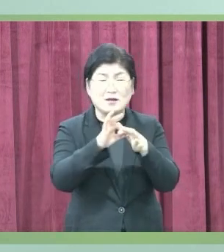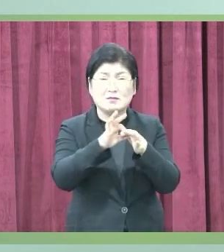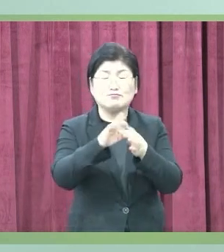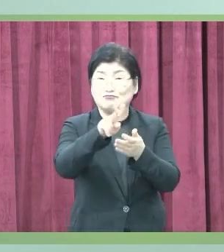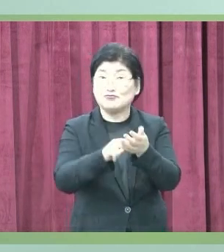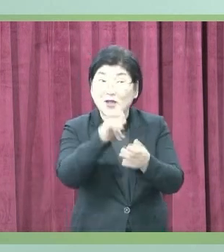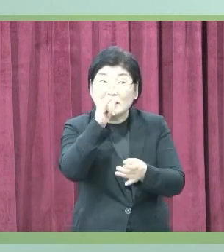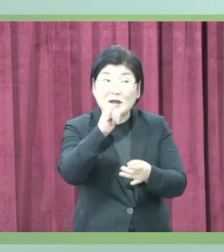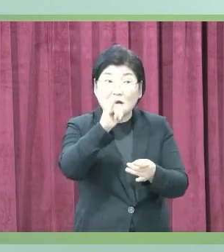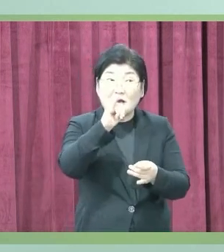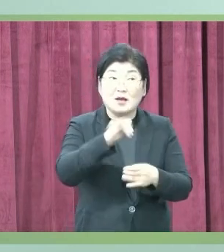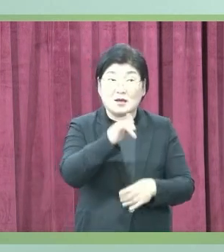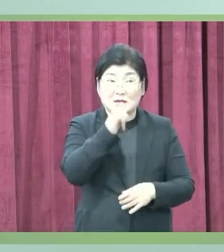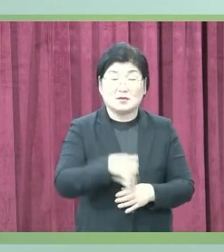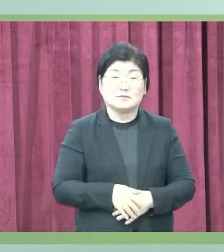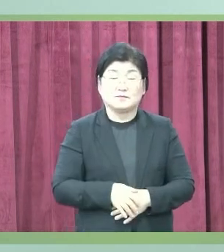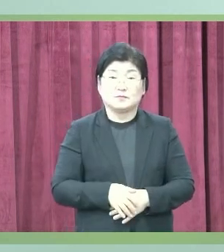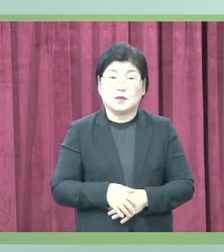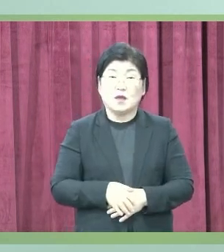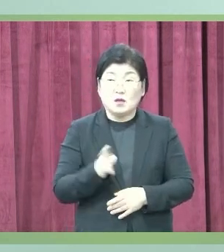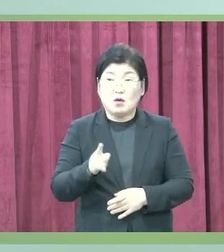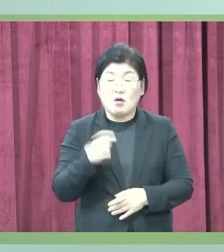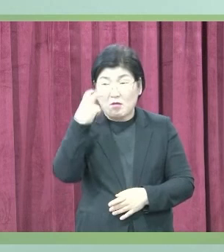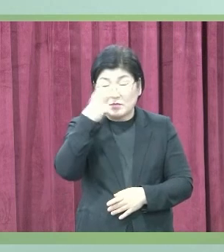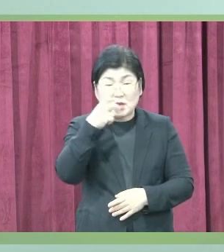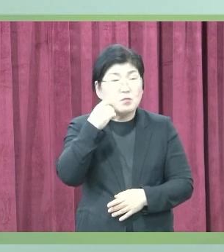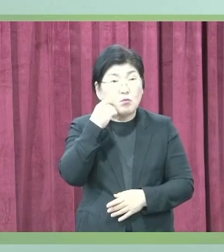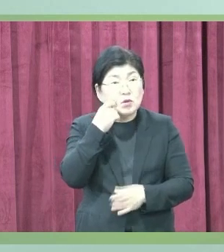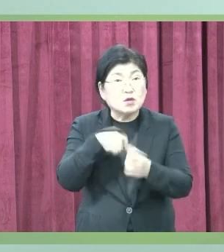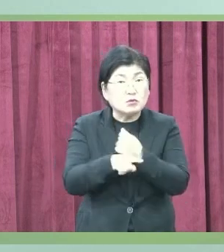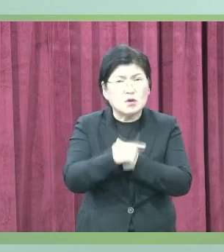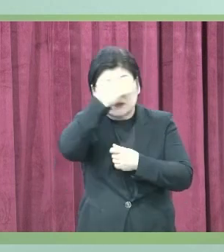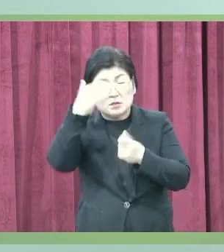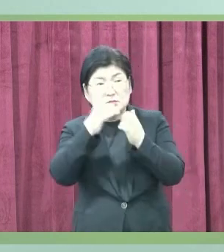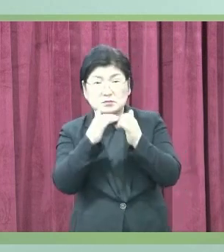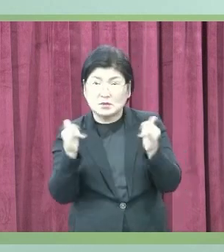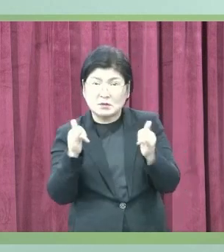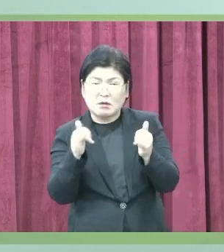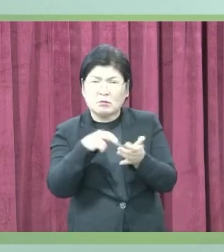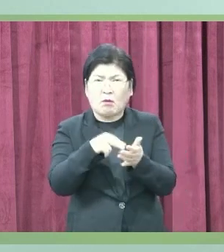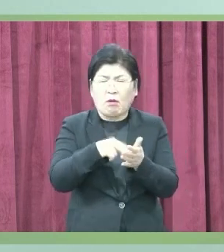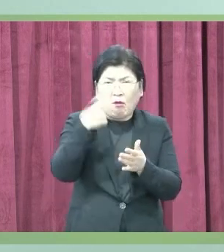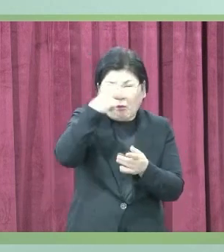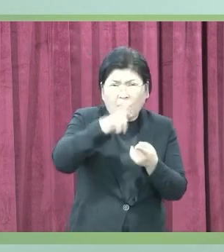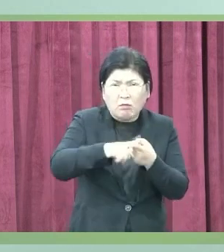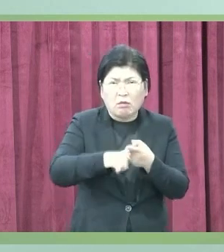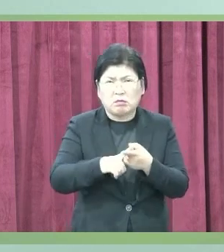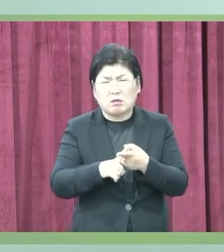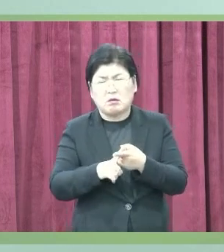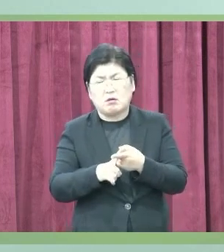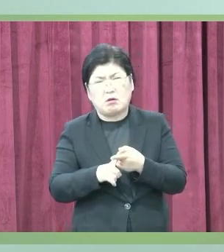이러한 부분에서도 상대적으로 검진 수검률이 낮은 그 젊은 연령층에서 검진에 대한 향상